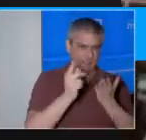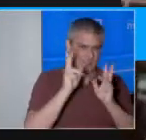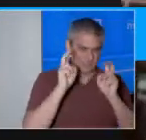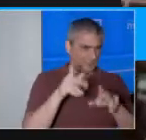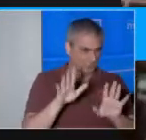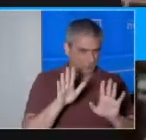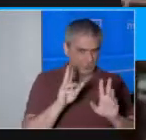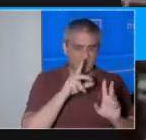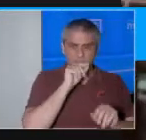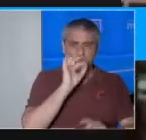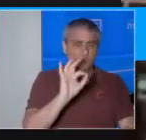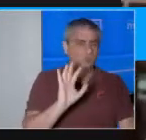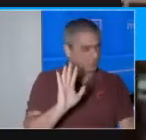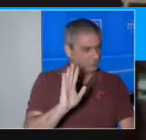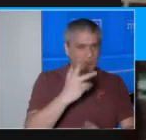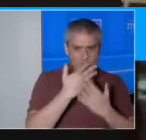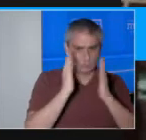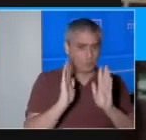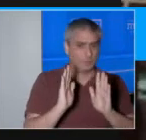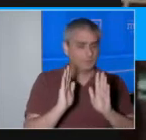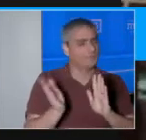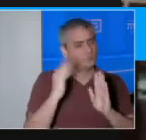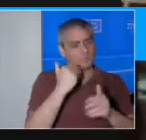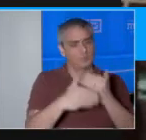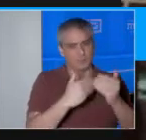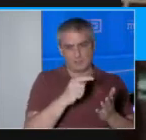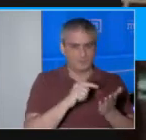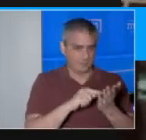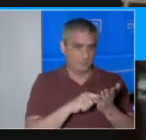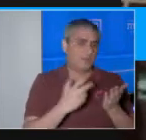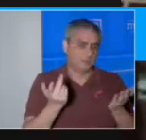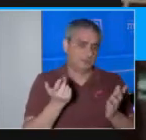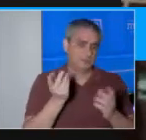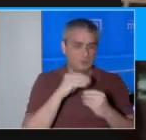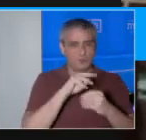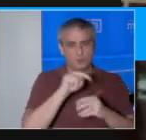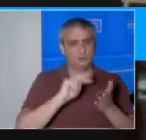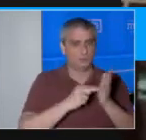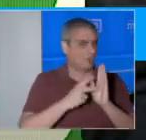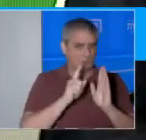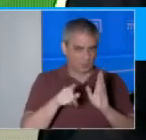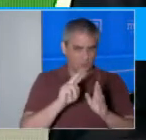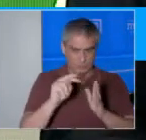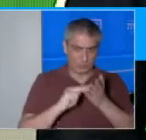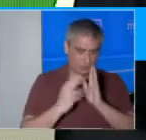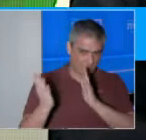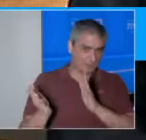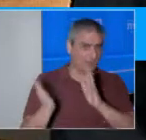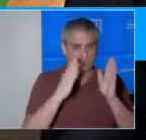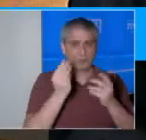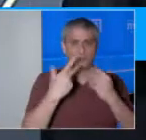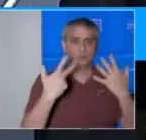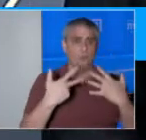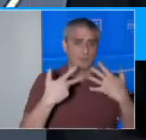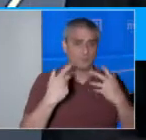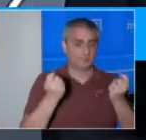הציטוט, את הציוט שלך, אז הדברים נכון. האלה ברורים. בוא נתקדם הלאה, כי יש עניינים פוליטיים, לא שזה לא עניין פוליטי, אבל בעוד